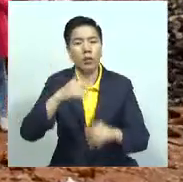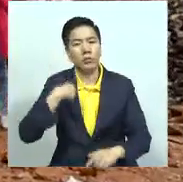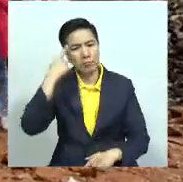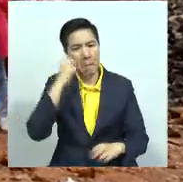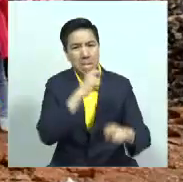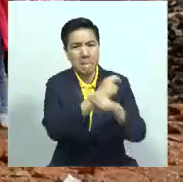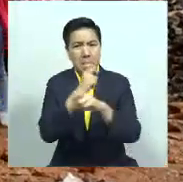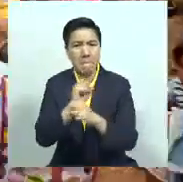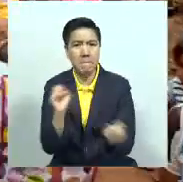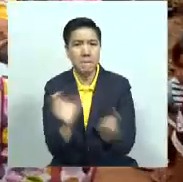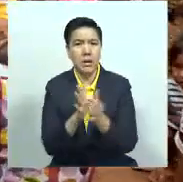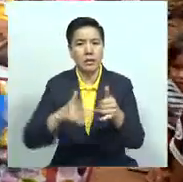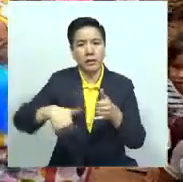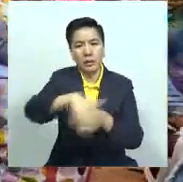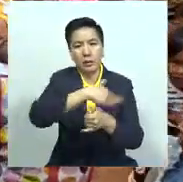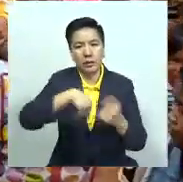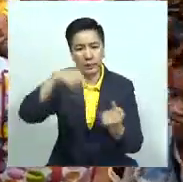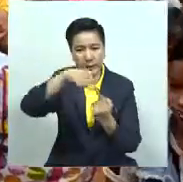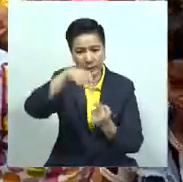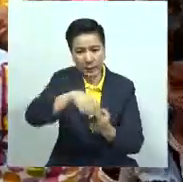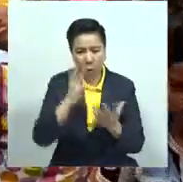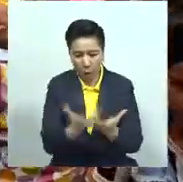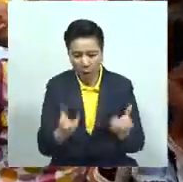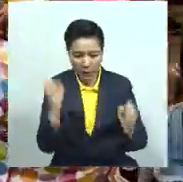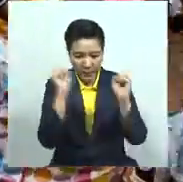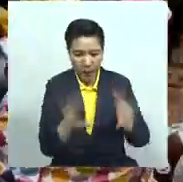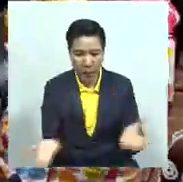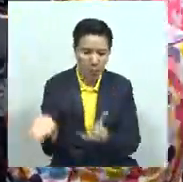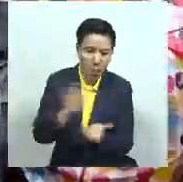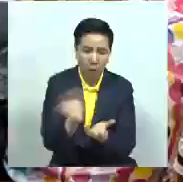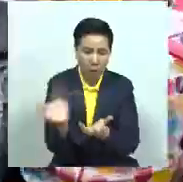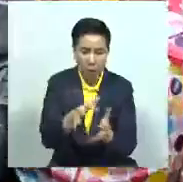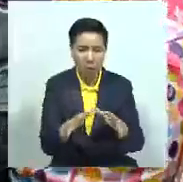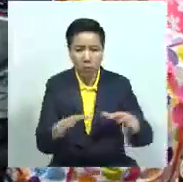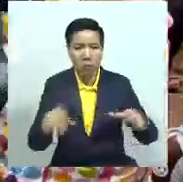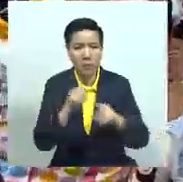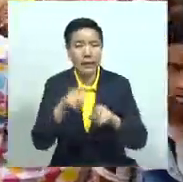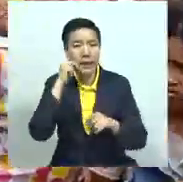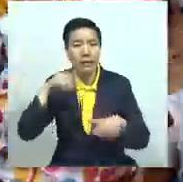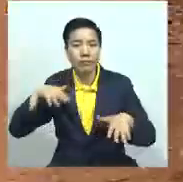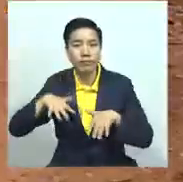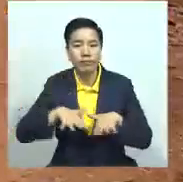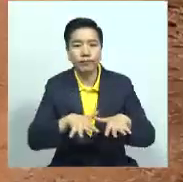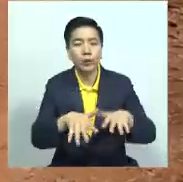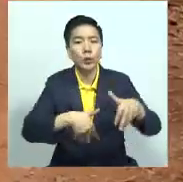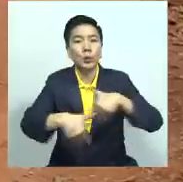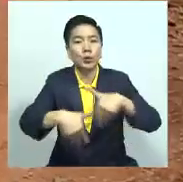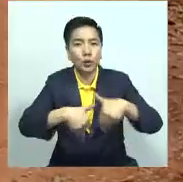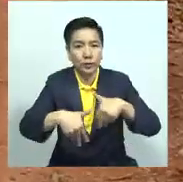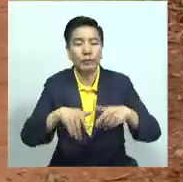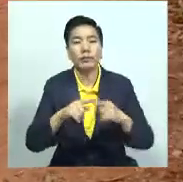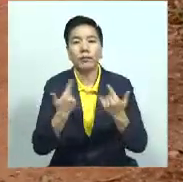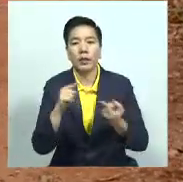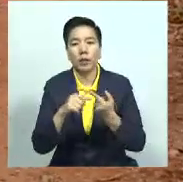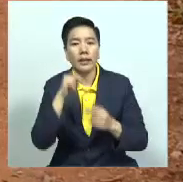สร้างมลพิษกับสิ่งแวดล้อมเนื่องจากว่าจุดที่มีการนำขยะมาเทกองเอาไว้เนี่ยนะฮะเป็นเส้นทางน้ำไหลลงไปสู่ชุมชนและก็แหล่งน้